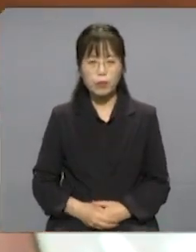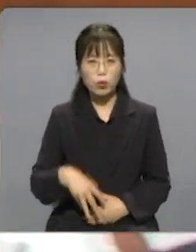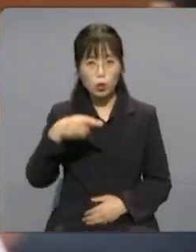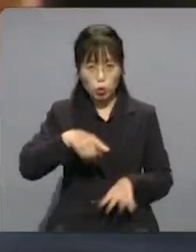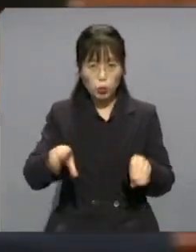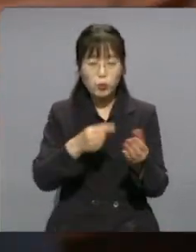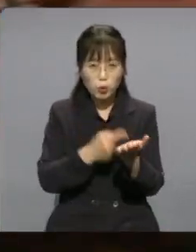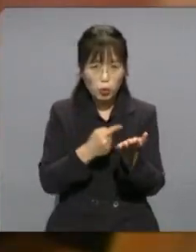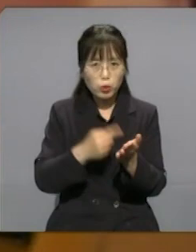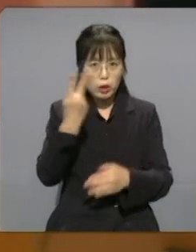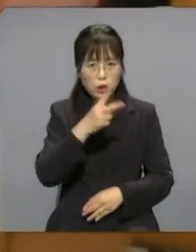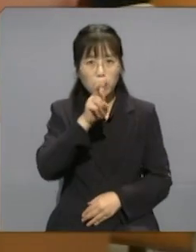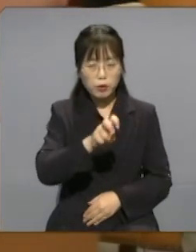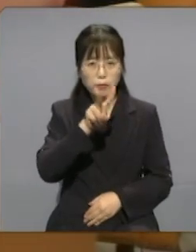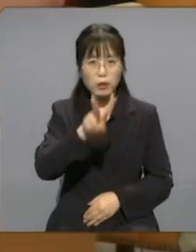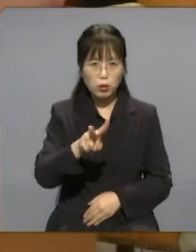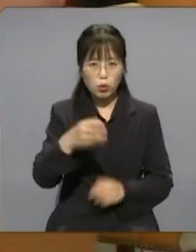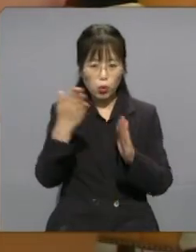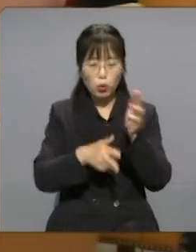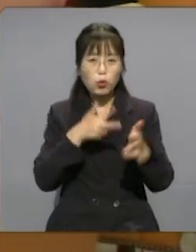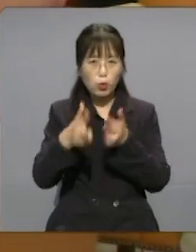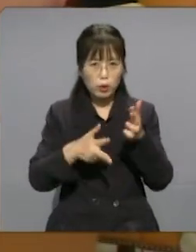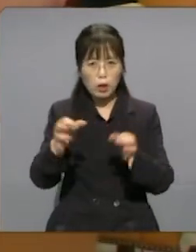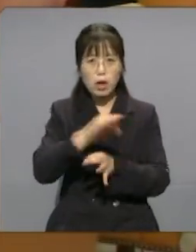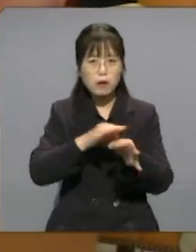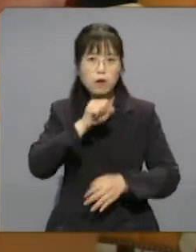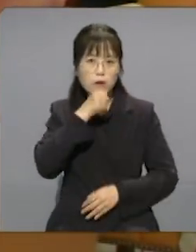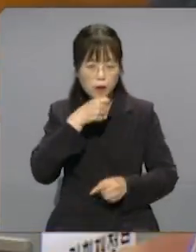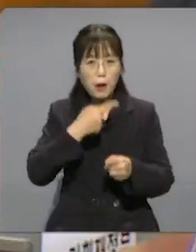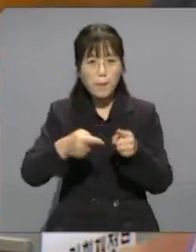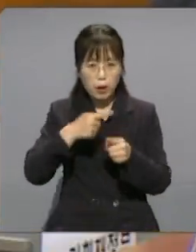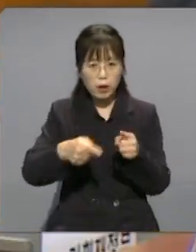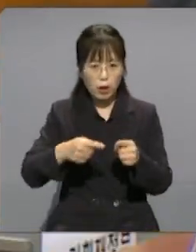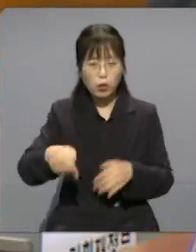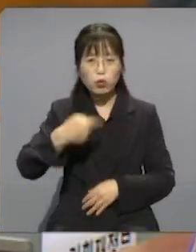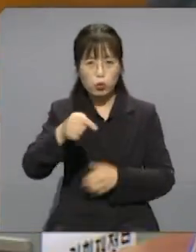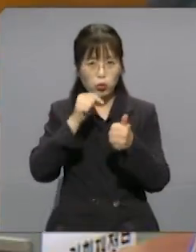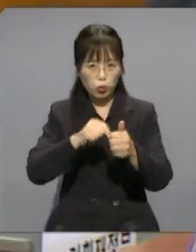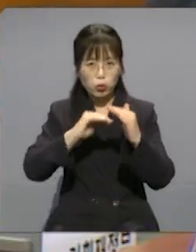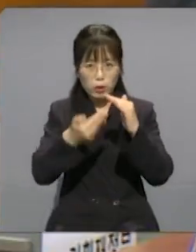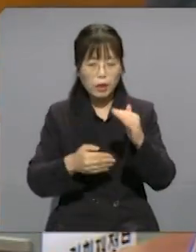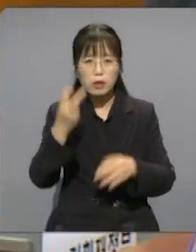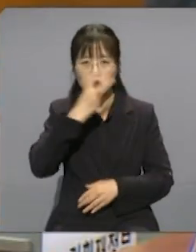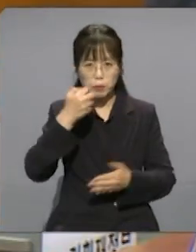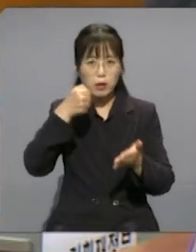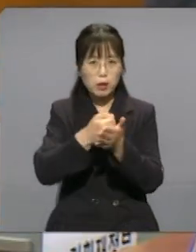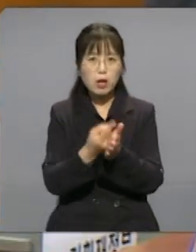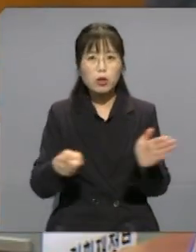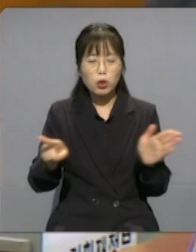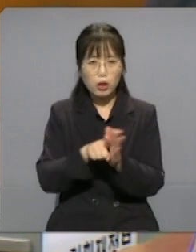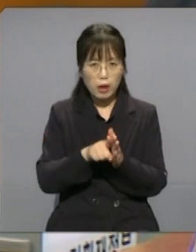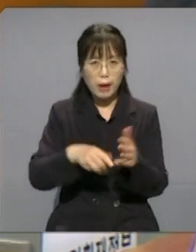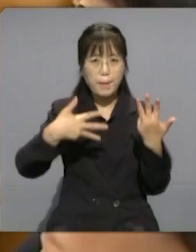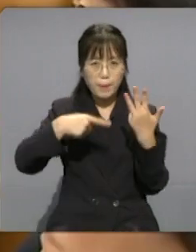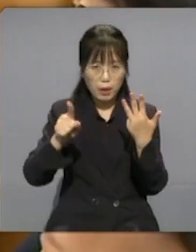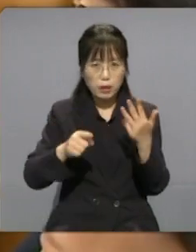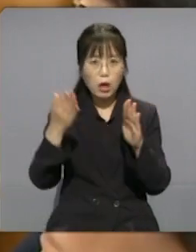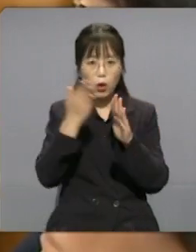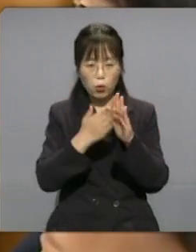추 부총리는 2022년도 공공기관 경영실적 평가 및 후속 조치안을 심의 의결하기 위한